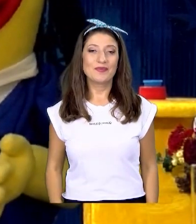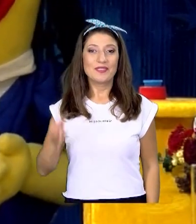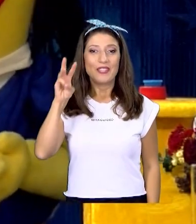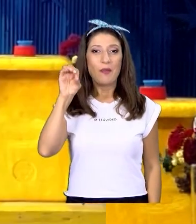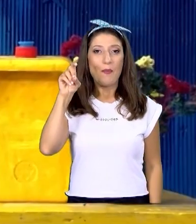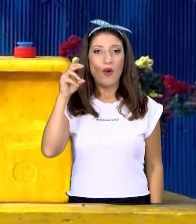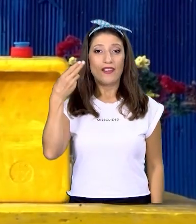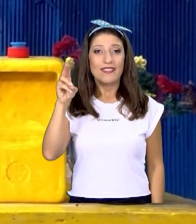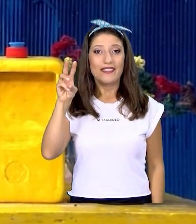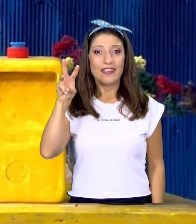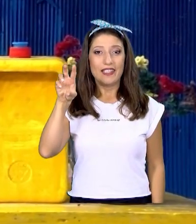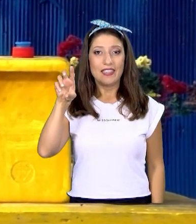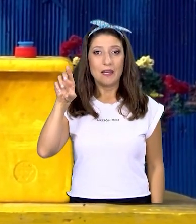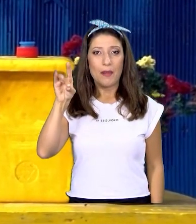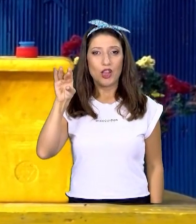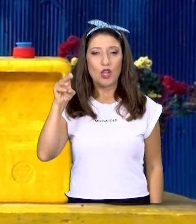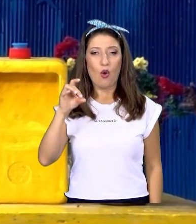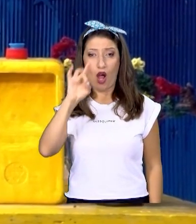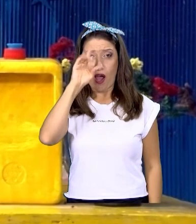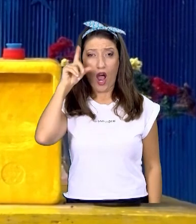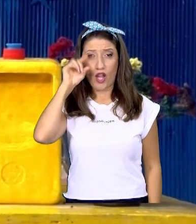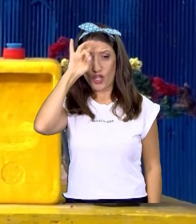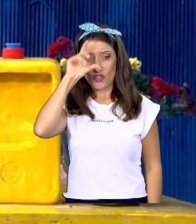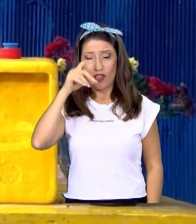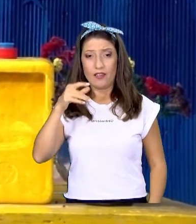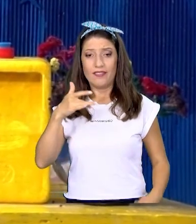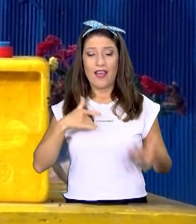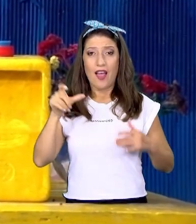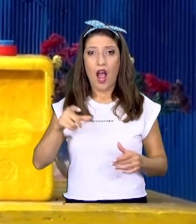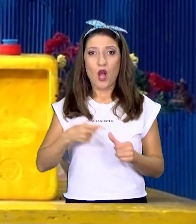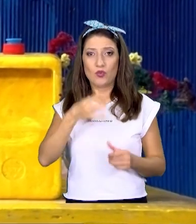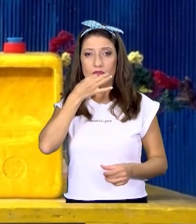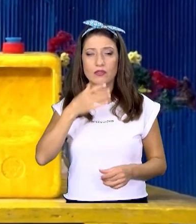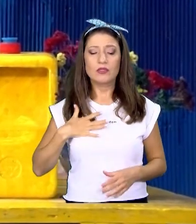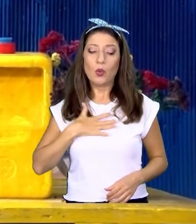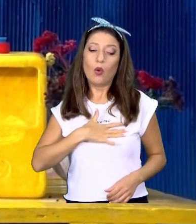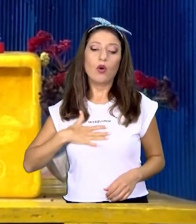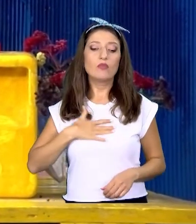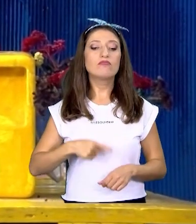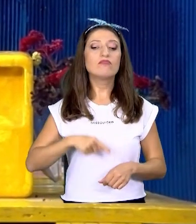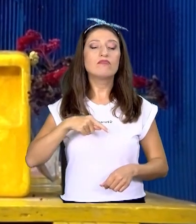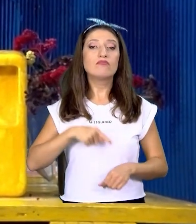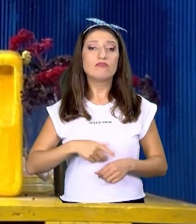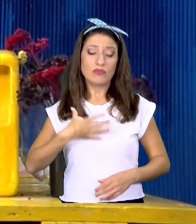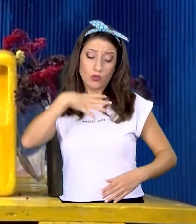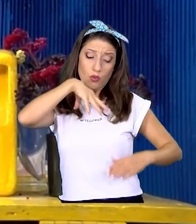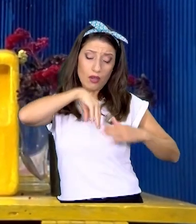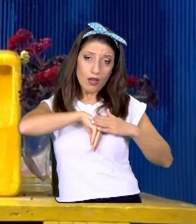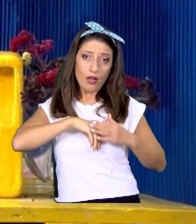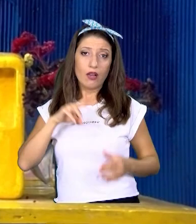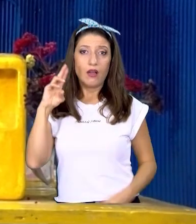Ծտար։ Մոխն ու Դմբլդորն էնպիսի մի հայ հանճարի անուն տվեցին սիրելի պստիկներ մեջքներ, որ հուզմունք պատեց